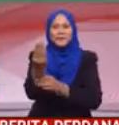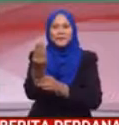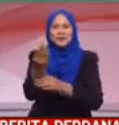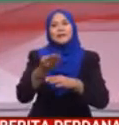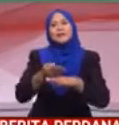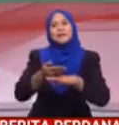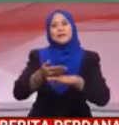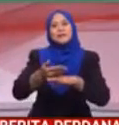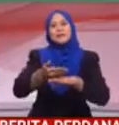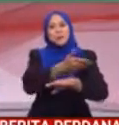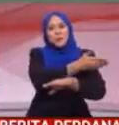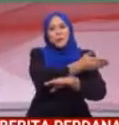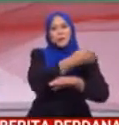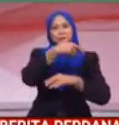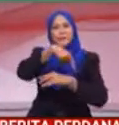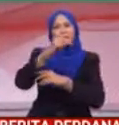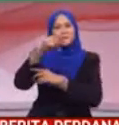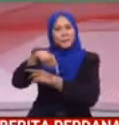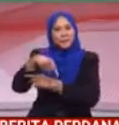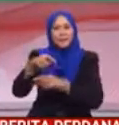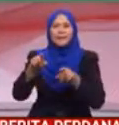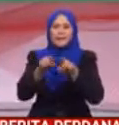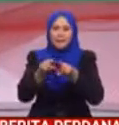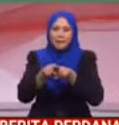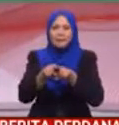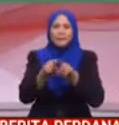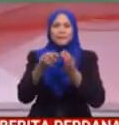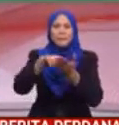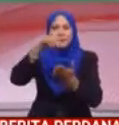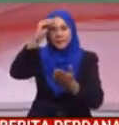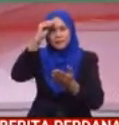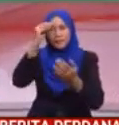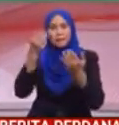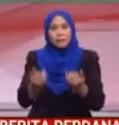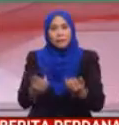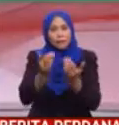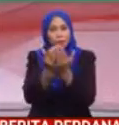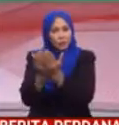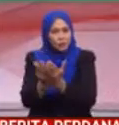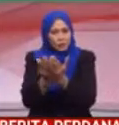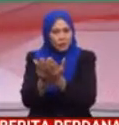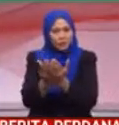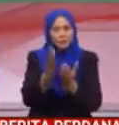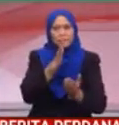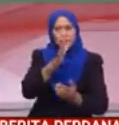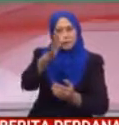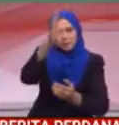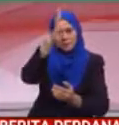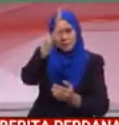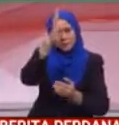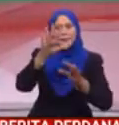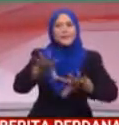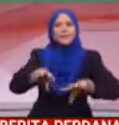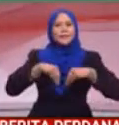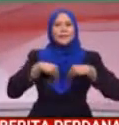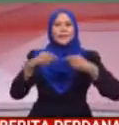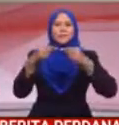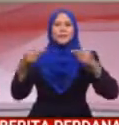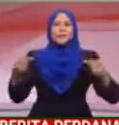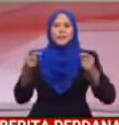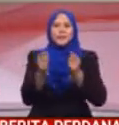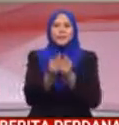dilaksanakan sebelum PKP lagi. Dan saya harap semua pihak sekolah termasuklah ibu bapa menerima keputusan ini dengan